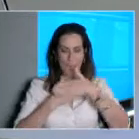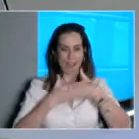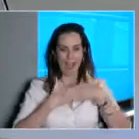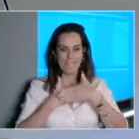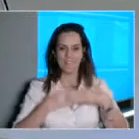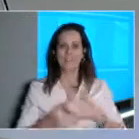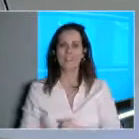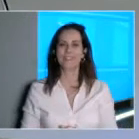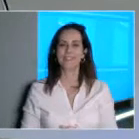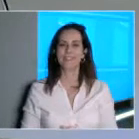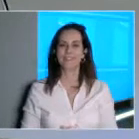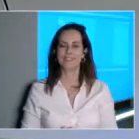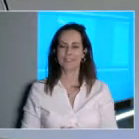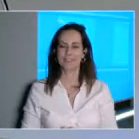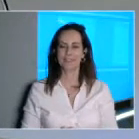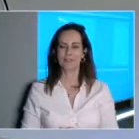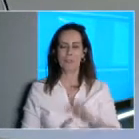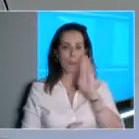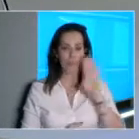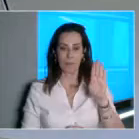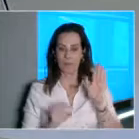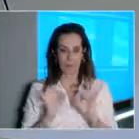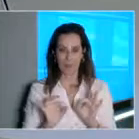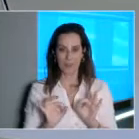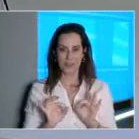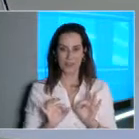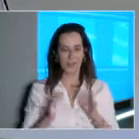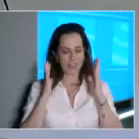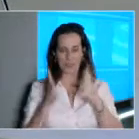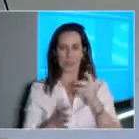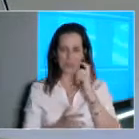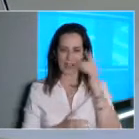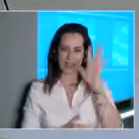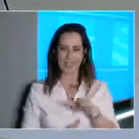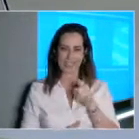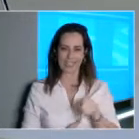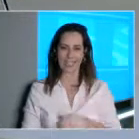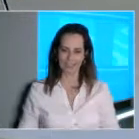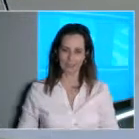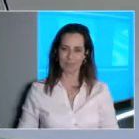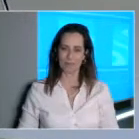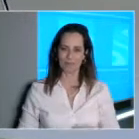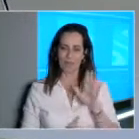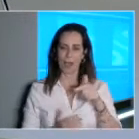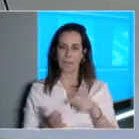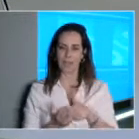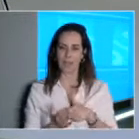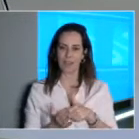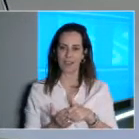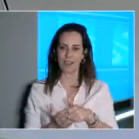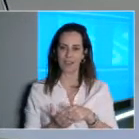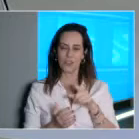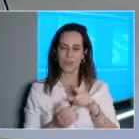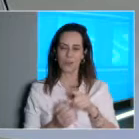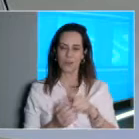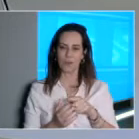אחרונות. אז תראה, אהוד ברק... כן, מצידו של נתניהו ממש תקפו את ברק על הסרטון הזה. גם בגלל שהוא